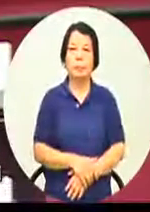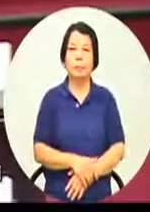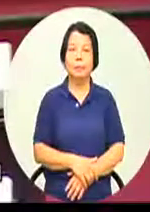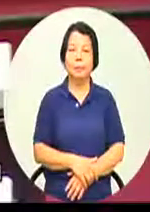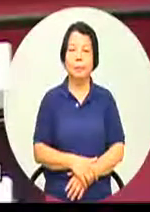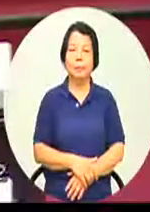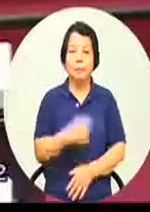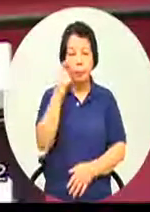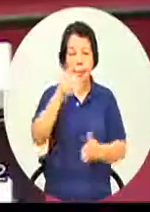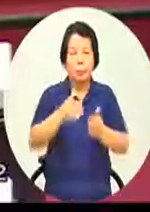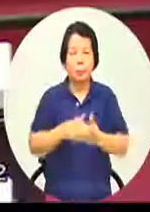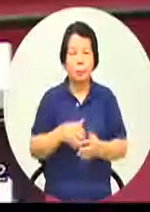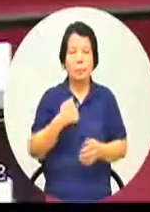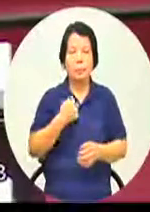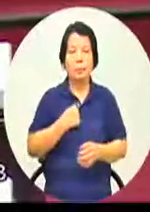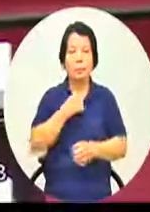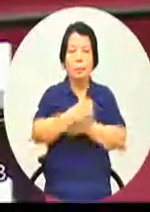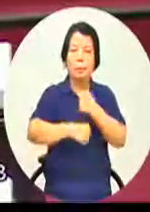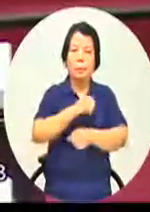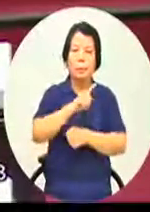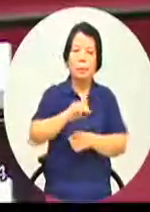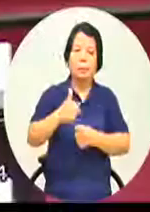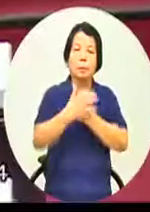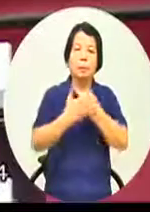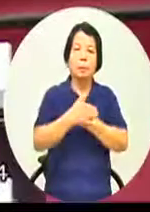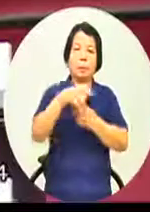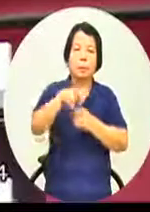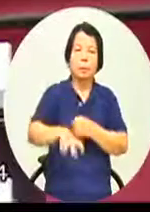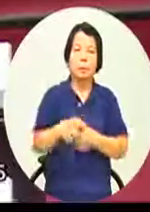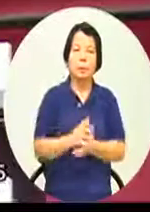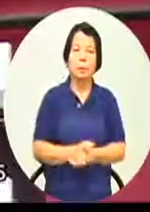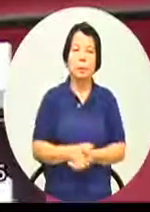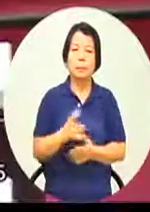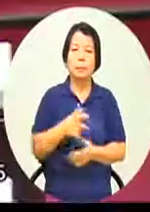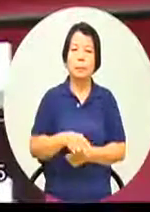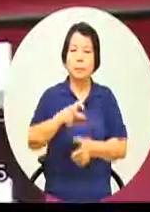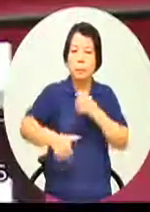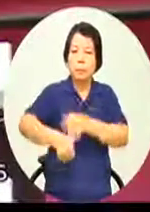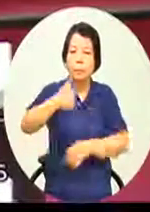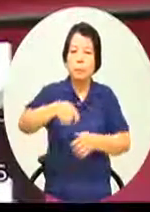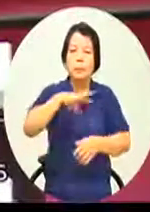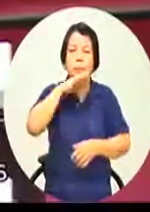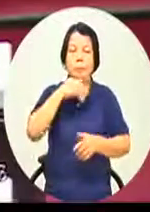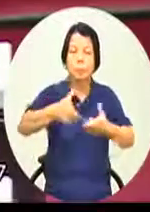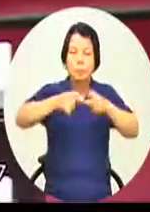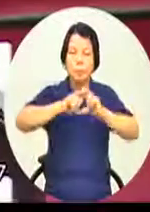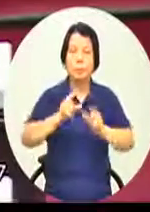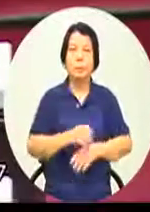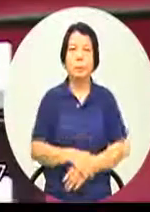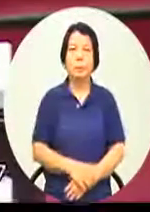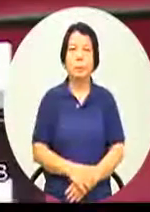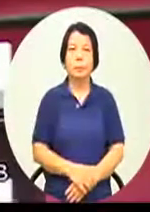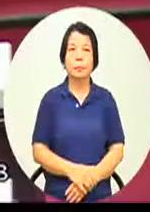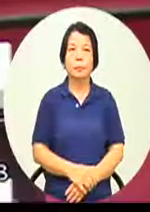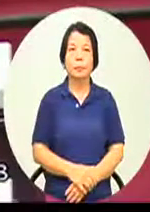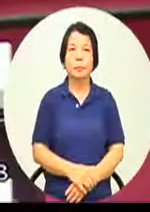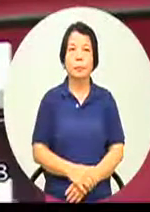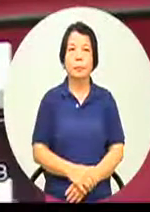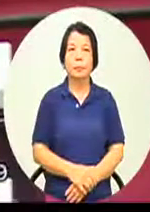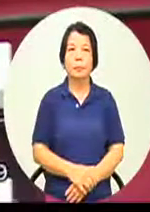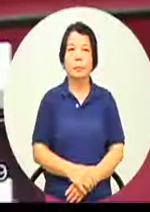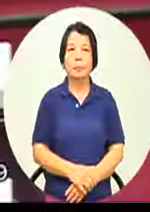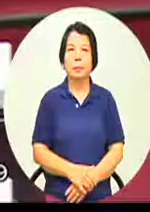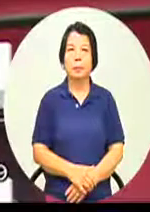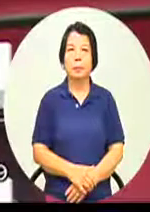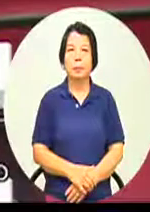解我们动保处了哈，还是局长要直接回要动保处回应了哈，动保处回应好了。 好， 动保处来回应了哈。那